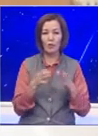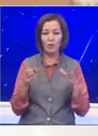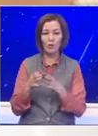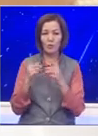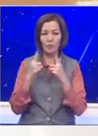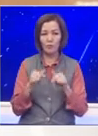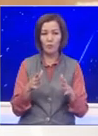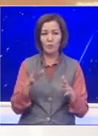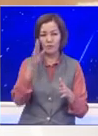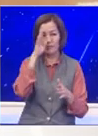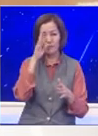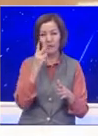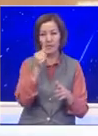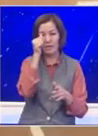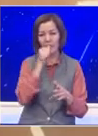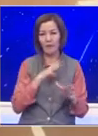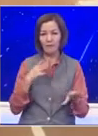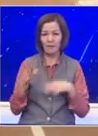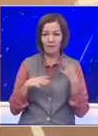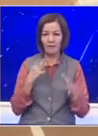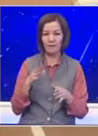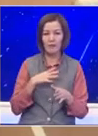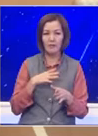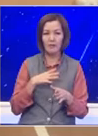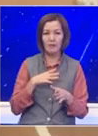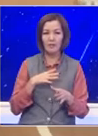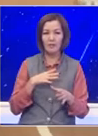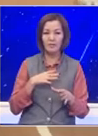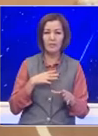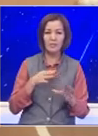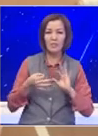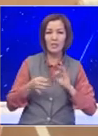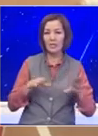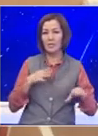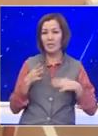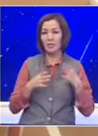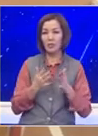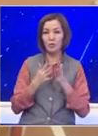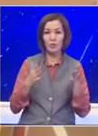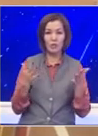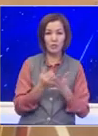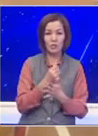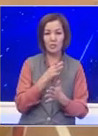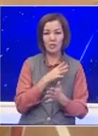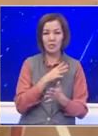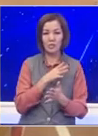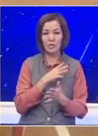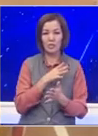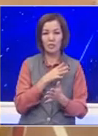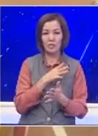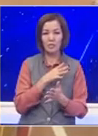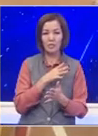жігіттердің басын қосып, 2 ай дайындалдық. Сол дайындықтың арқасында бүгін үлкен нәтижеге жеттік. Әрине, әр